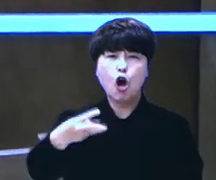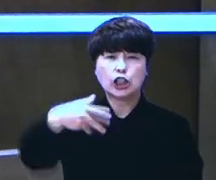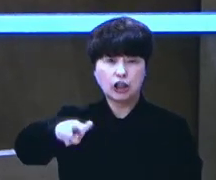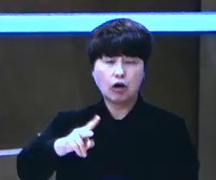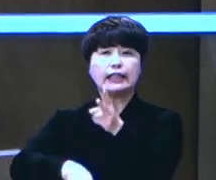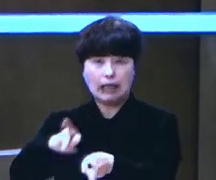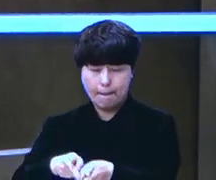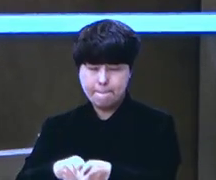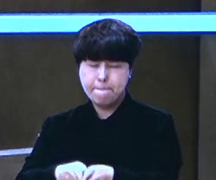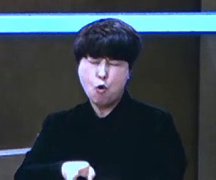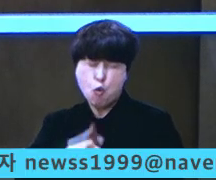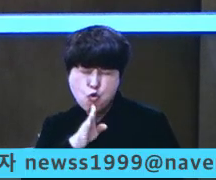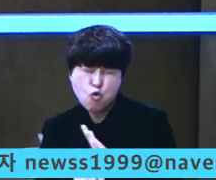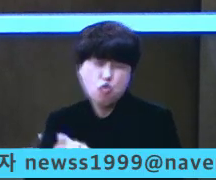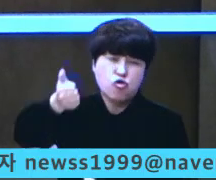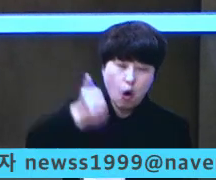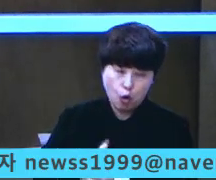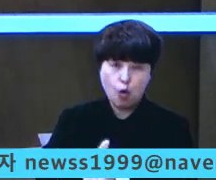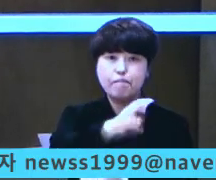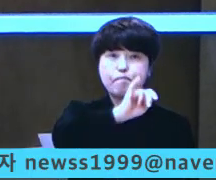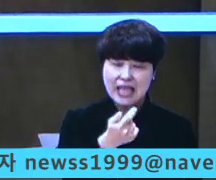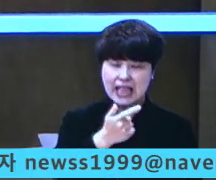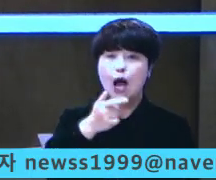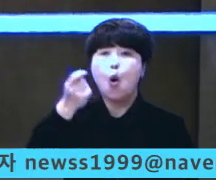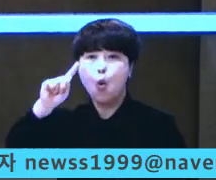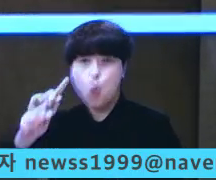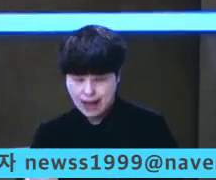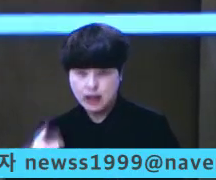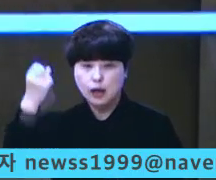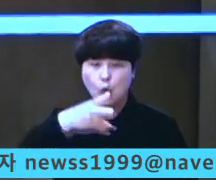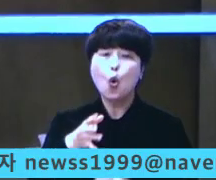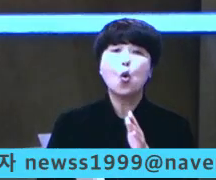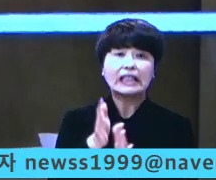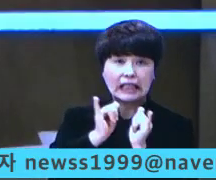반드시 성공시켜서 민, 관, 그리고 시민이 함께한